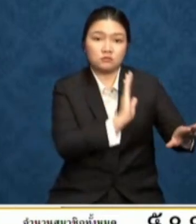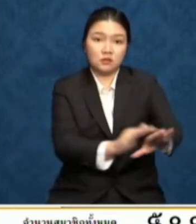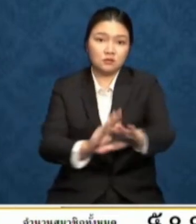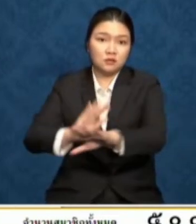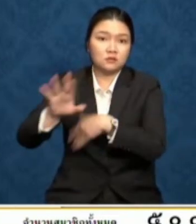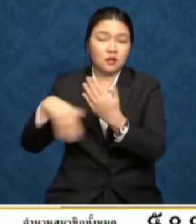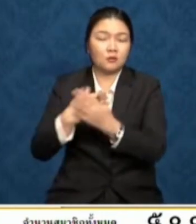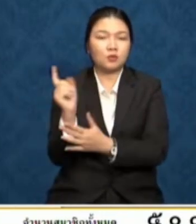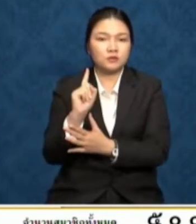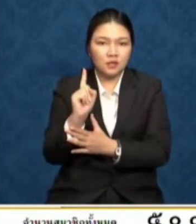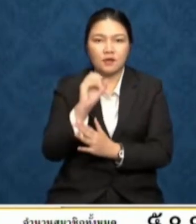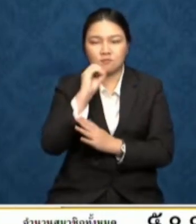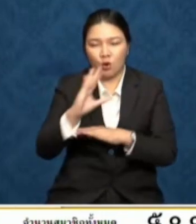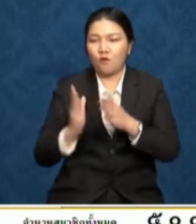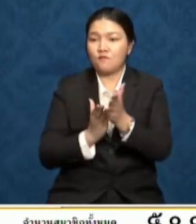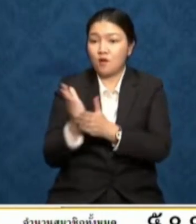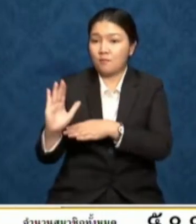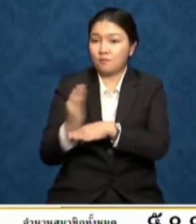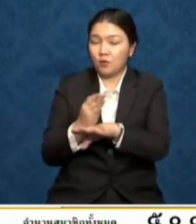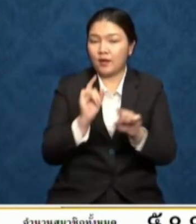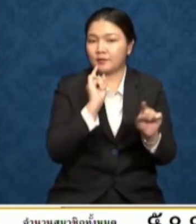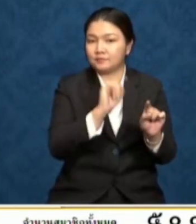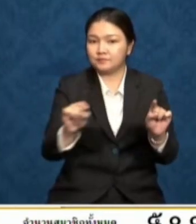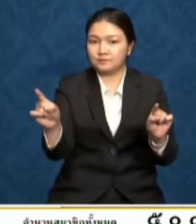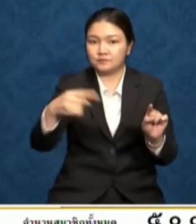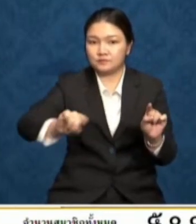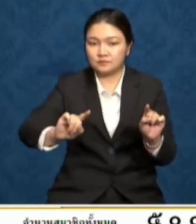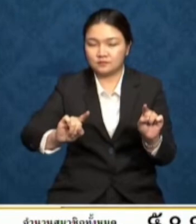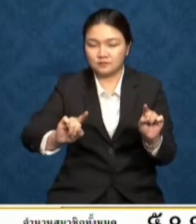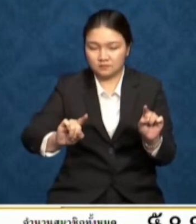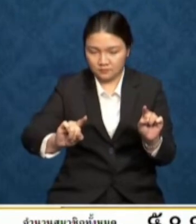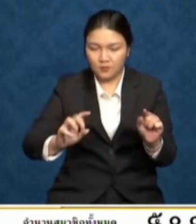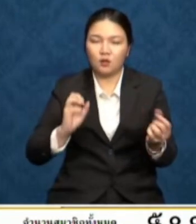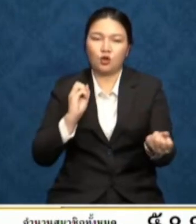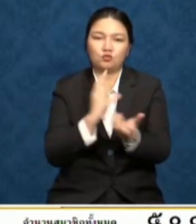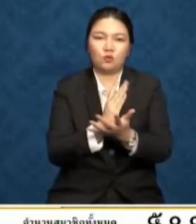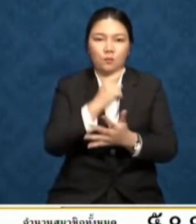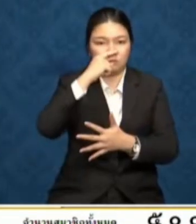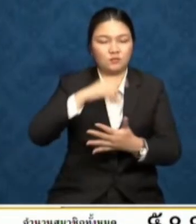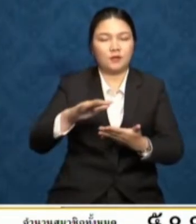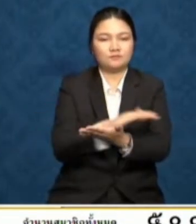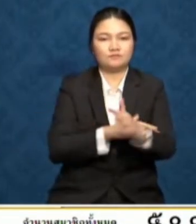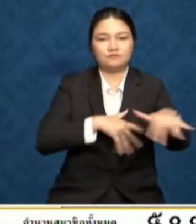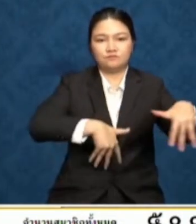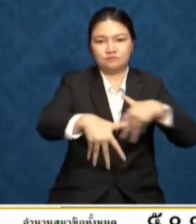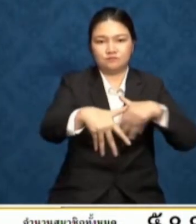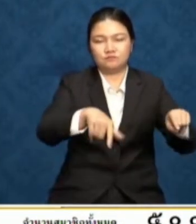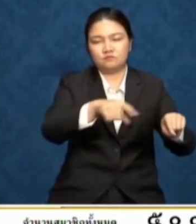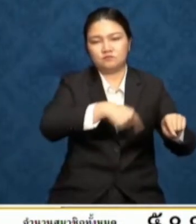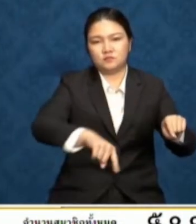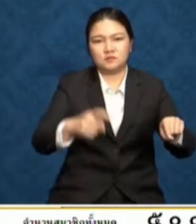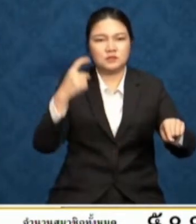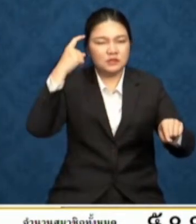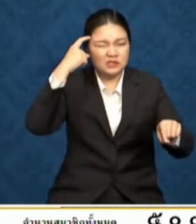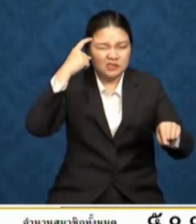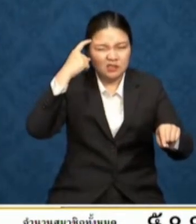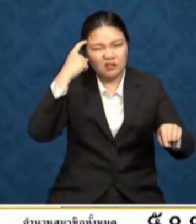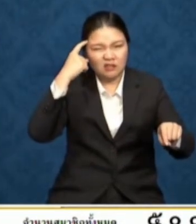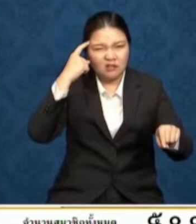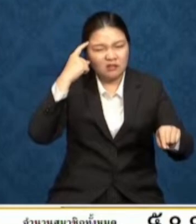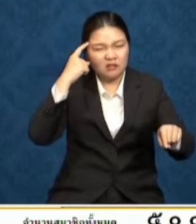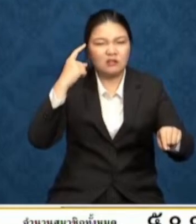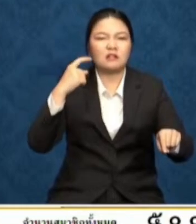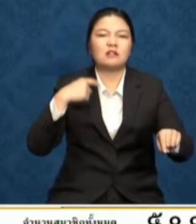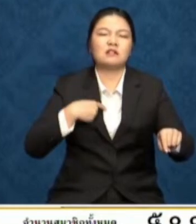วยงาน approxim Parissprเพรานี่คือสิงที่กำลงเกิด เกึ้ กับคนไยที่เขาไมมทางเลือกแต่จำเป็ surely